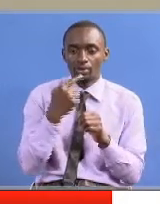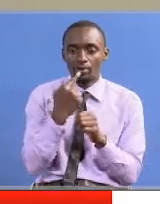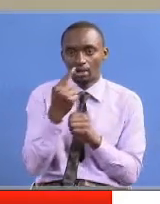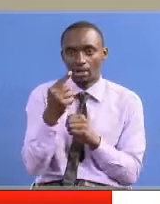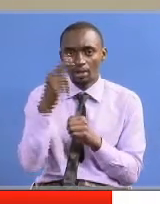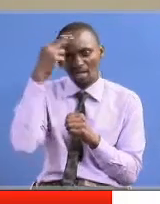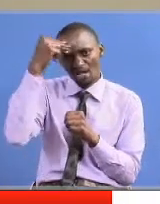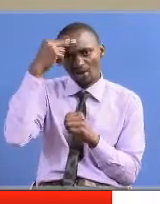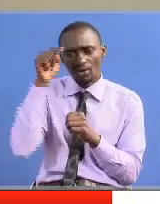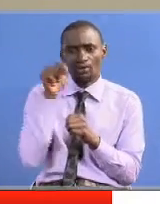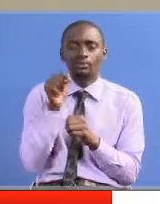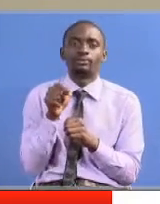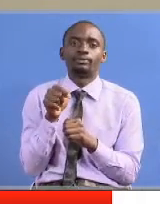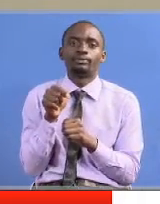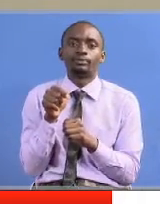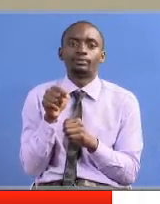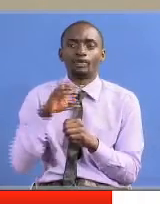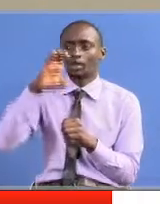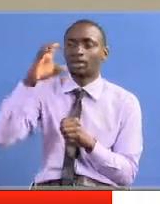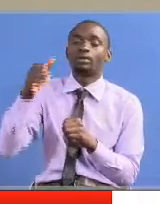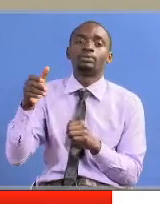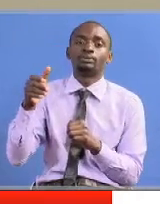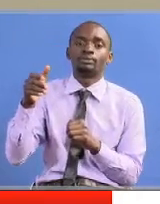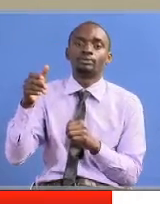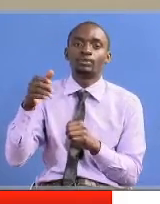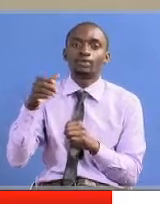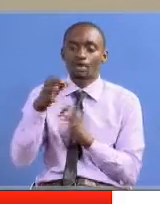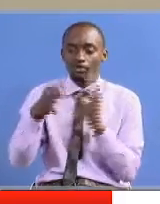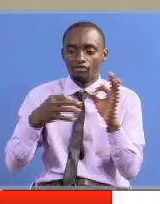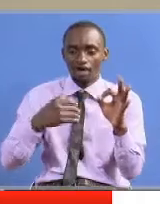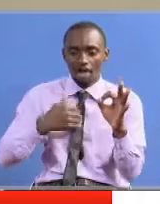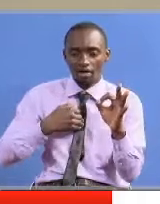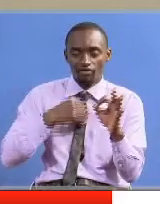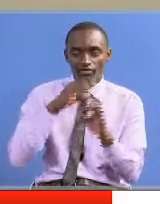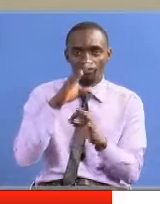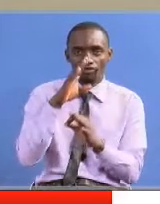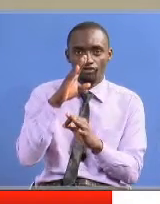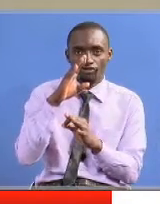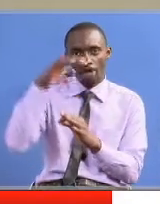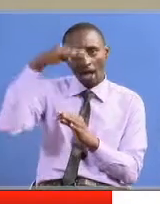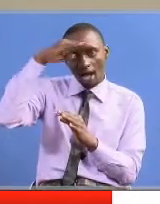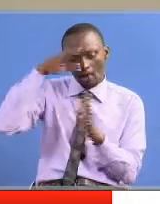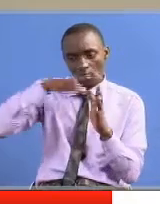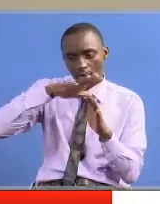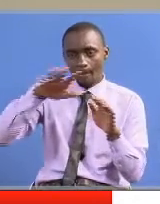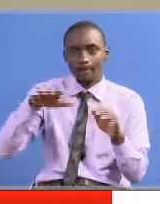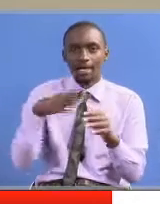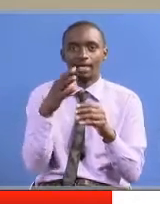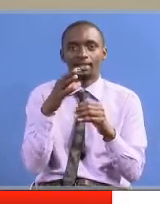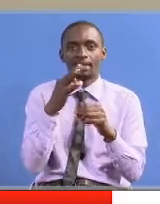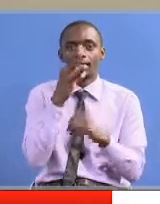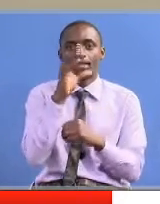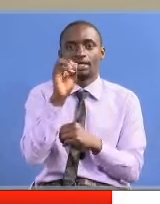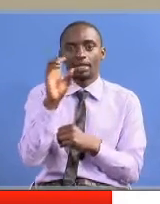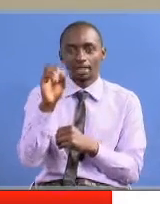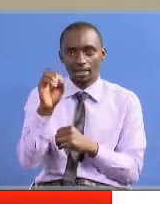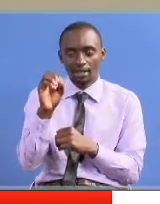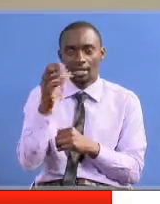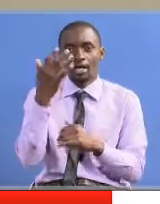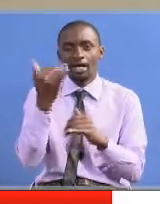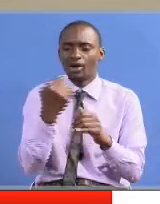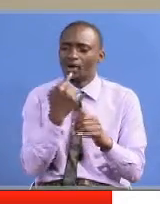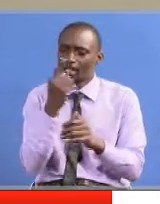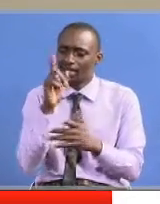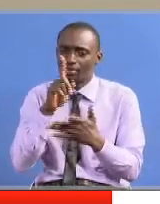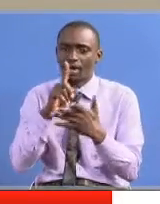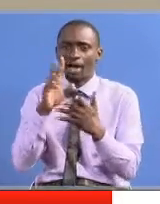hii Narok town, tukiwa tuko na mbaa 300, wananchi waseme ni ngapi wanaona zinatakiwa